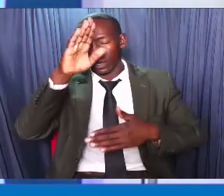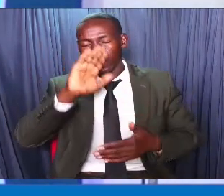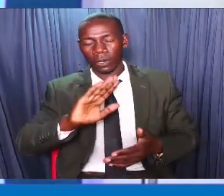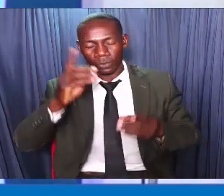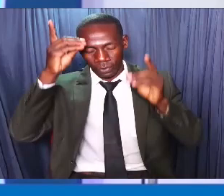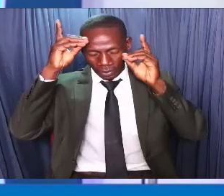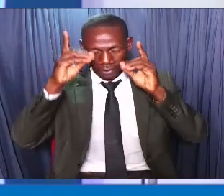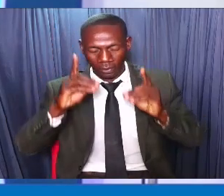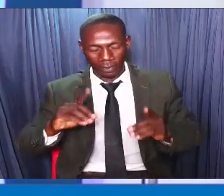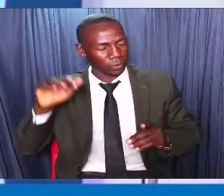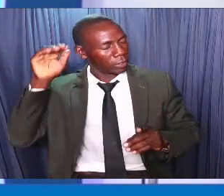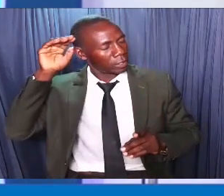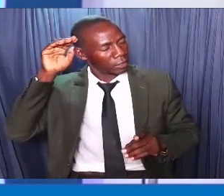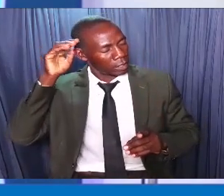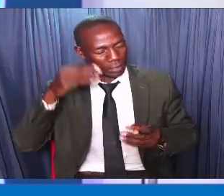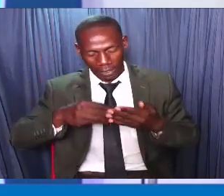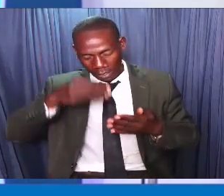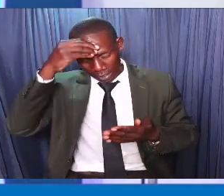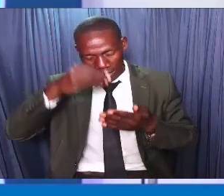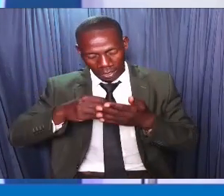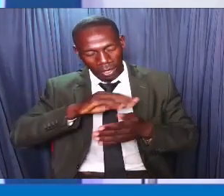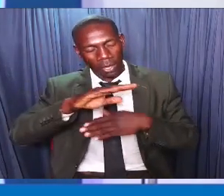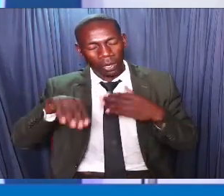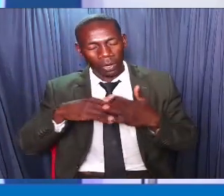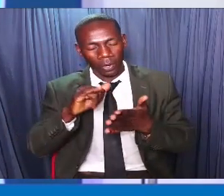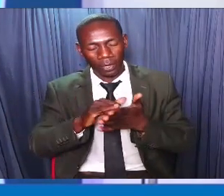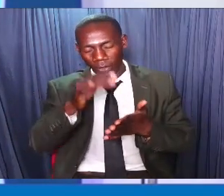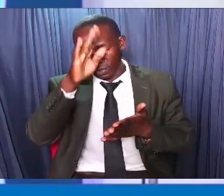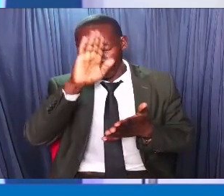kukusudia kusikiliza na kujifunza yale yote ambayo